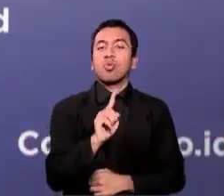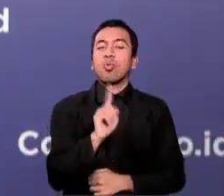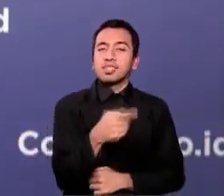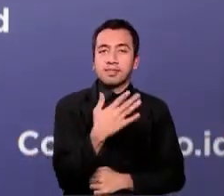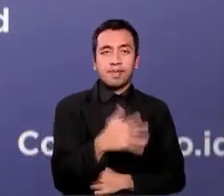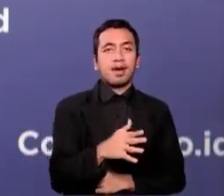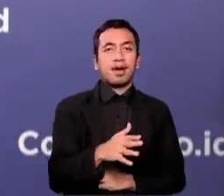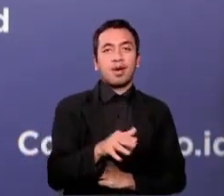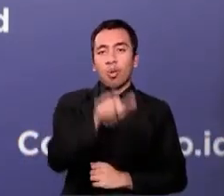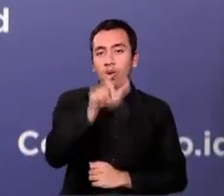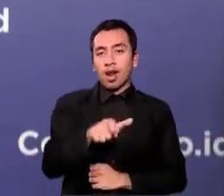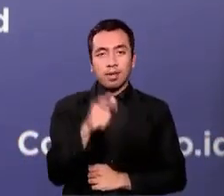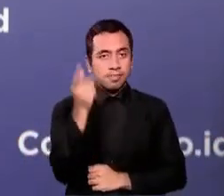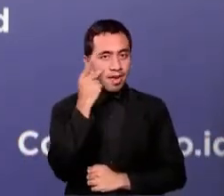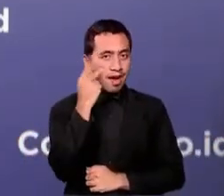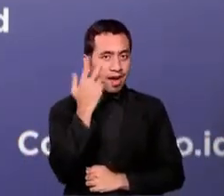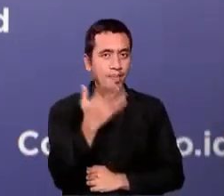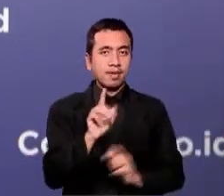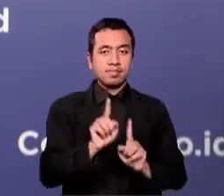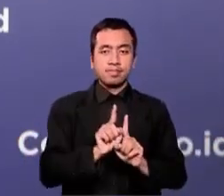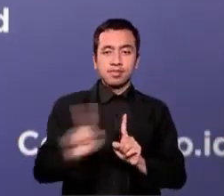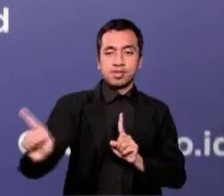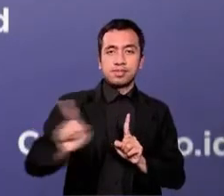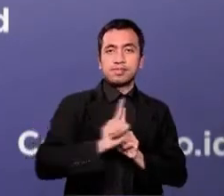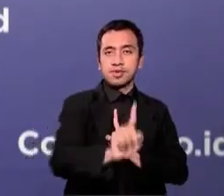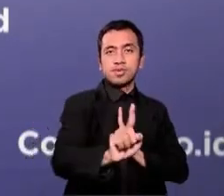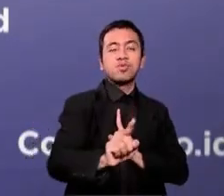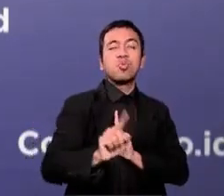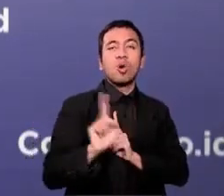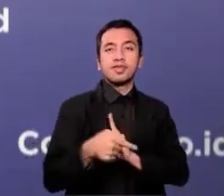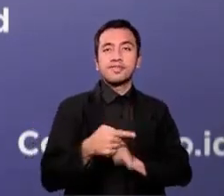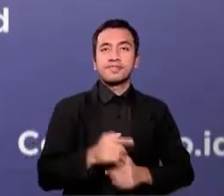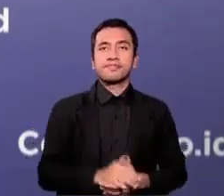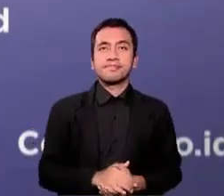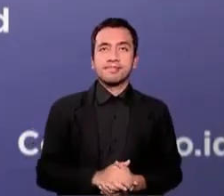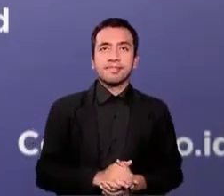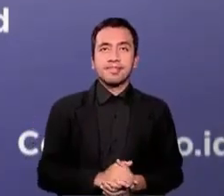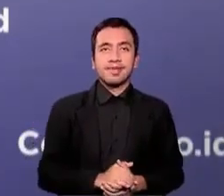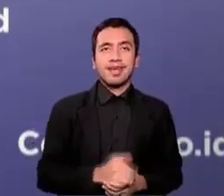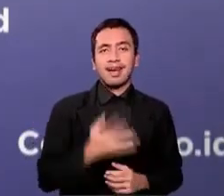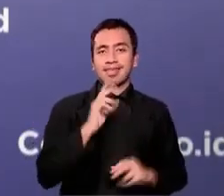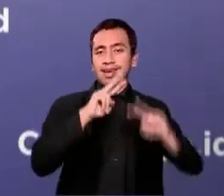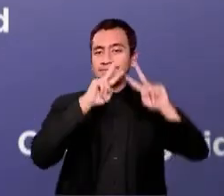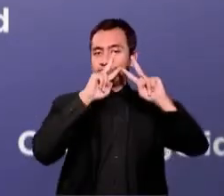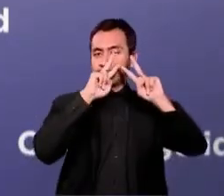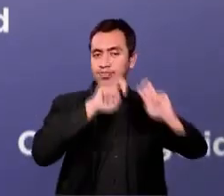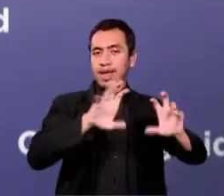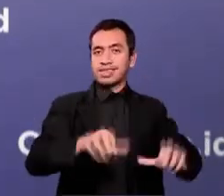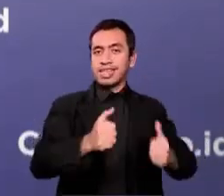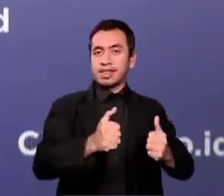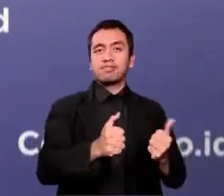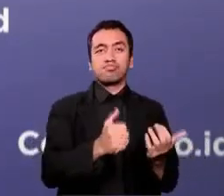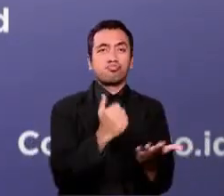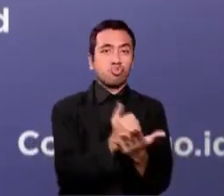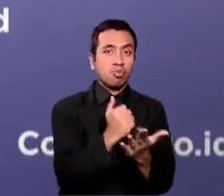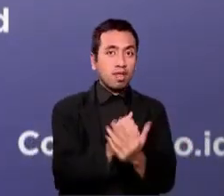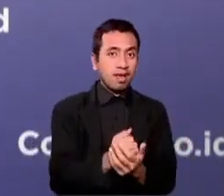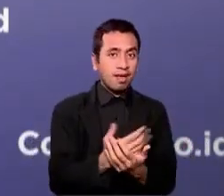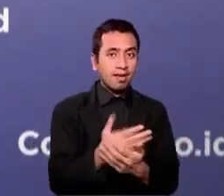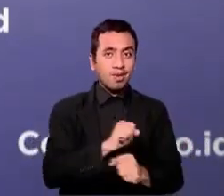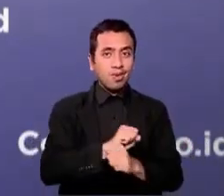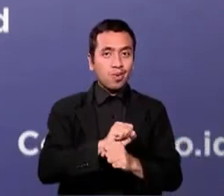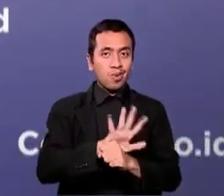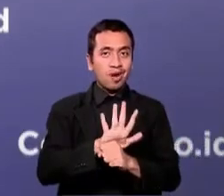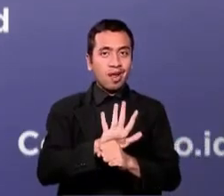meter seperti yang sudah pernah saya kutip sebelumnya beberapa penelitian ilmiah menunjukkan bahwa jaga jarak adalah jurus paling